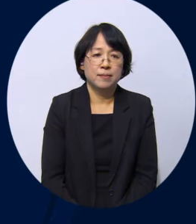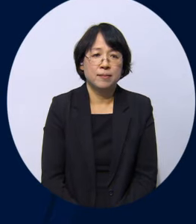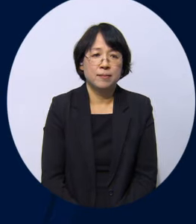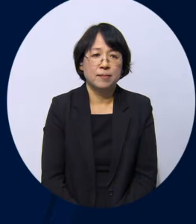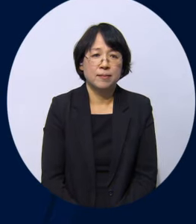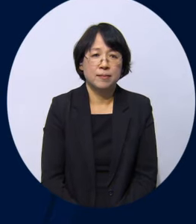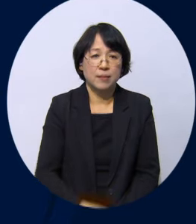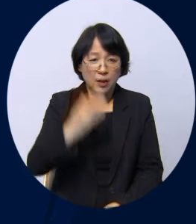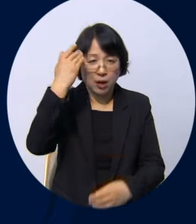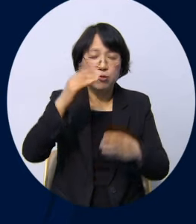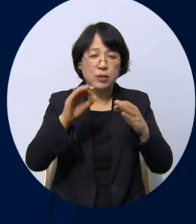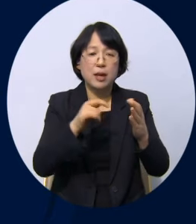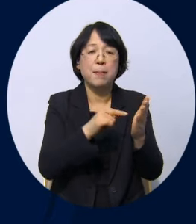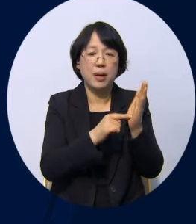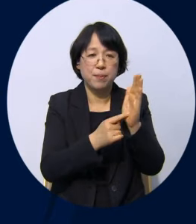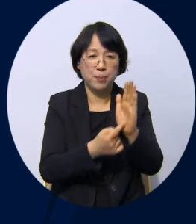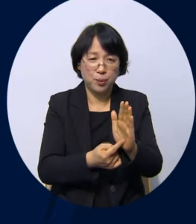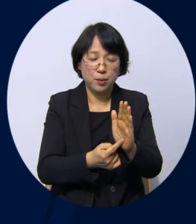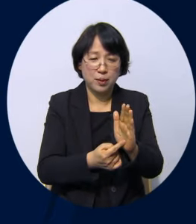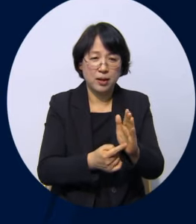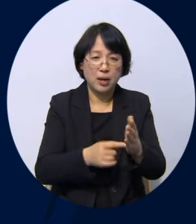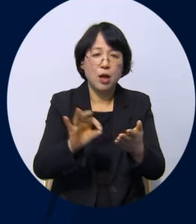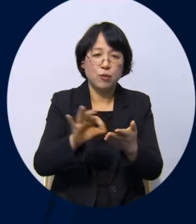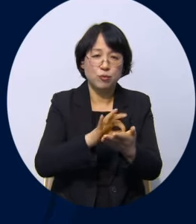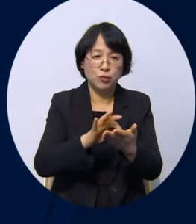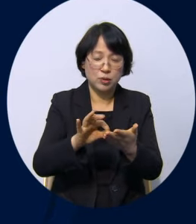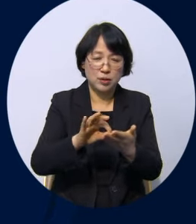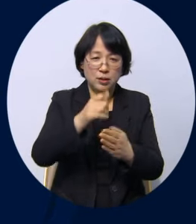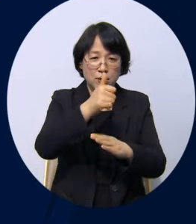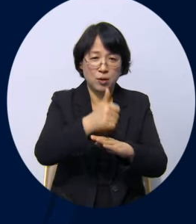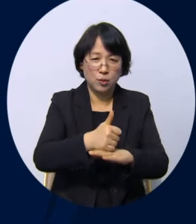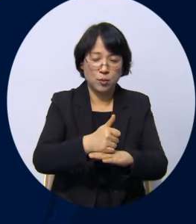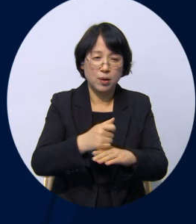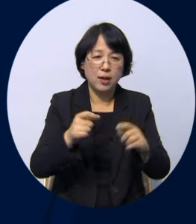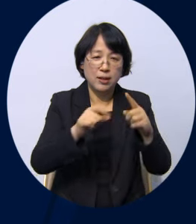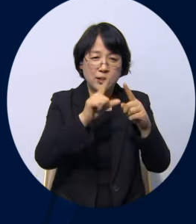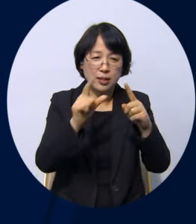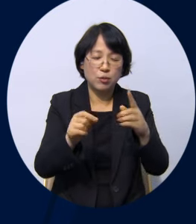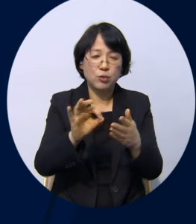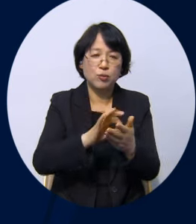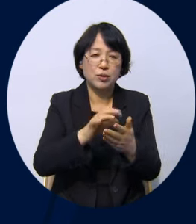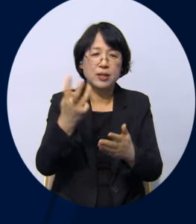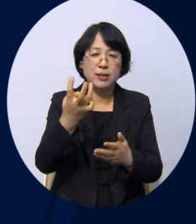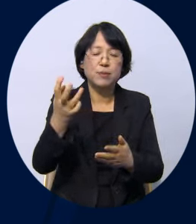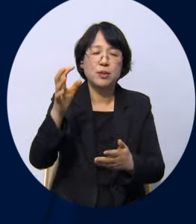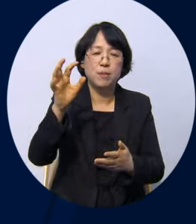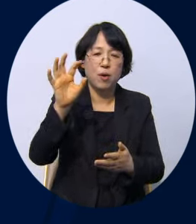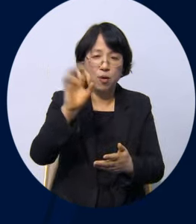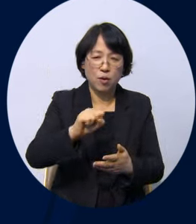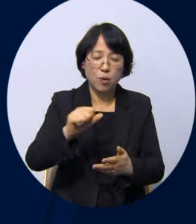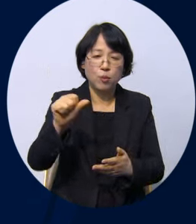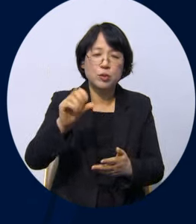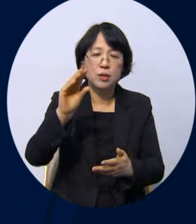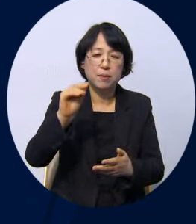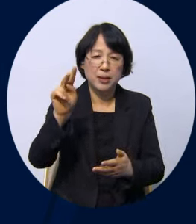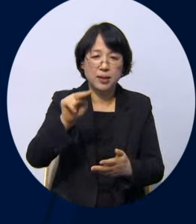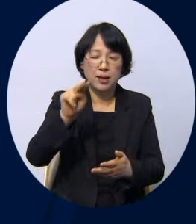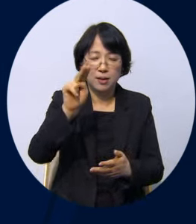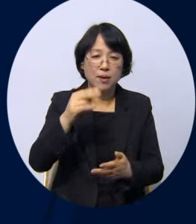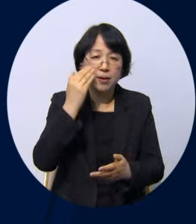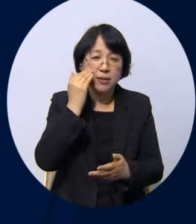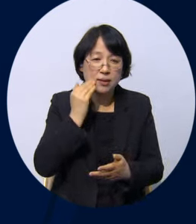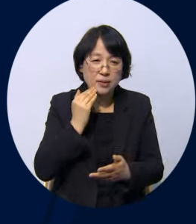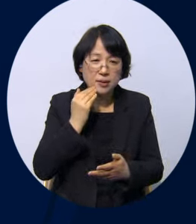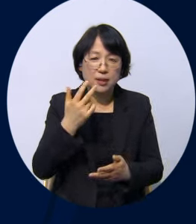한국은행이 발표한 국제수지 잠정통계 결과 지난 1월 경상수지는 30억 5천만 달러 흑자를 기록했습니다